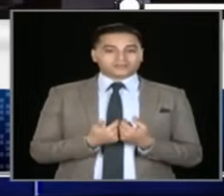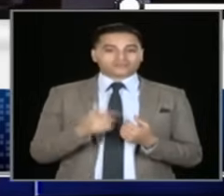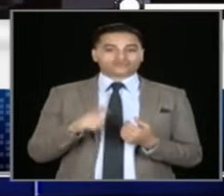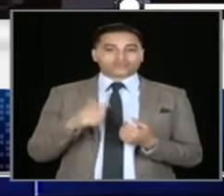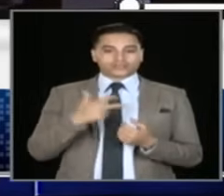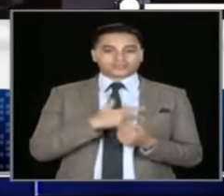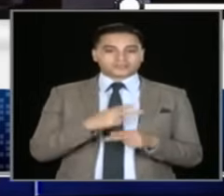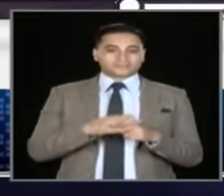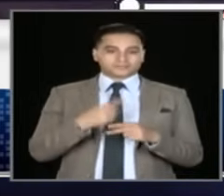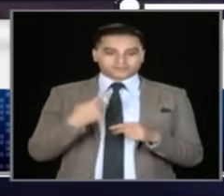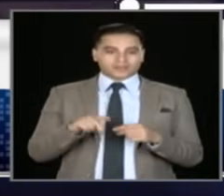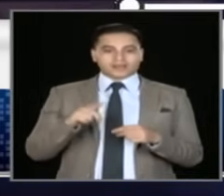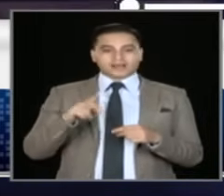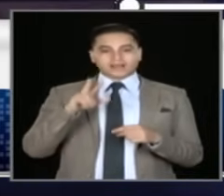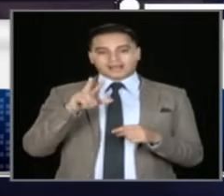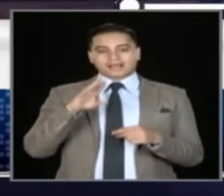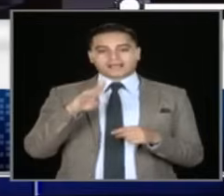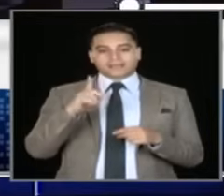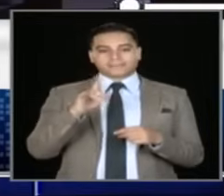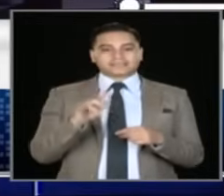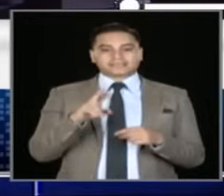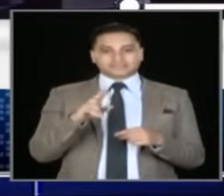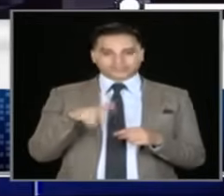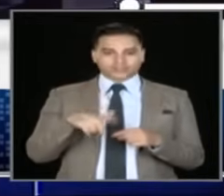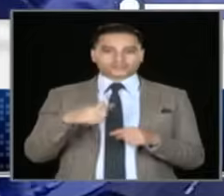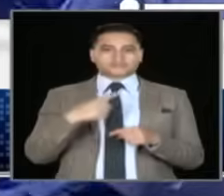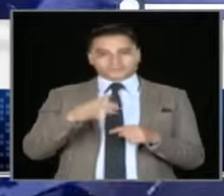كبريت. جدع. الكبريت. إجابة صحيحة.